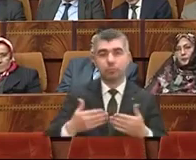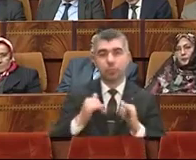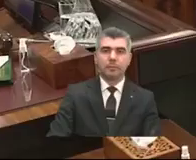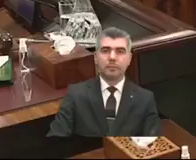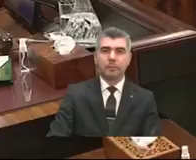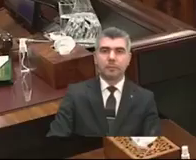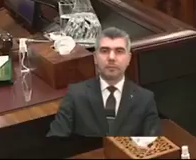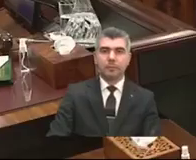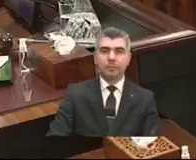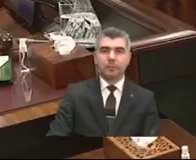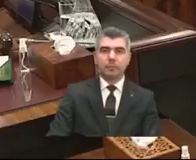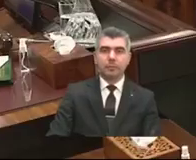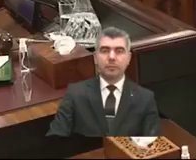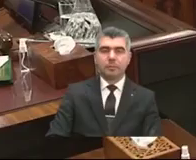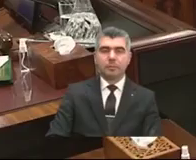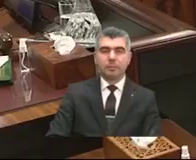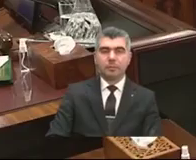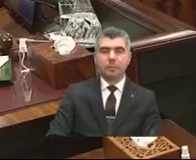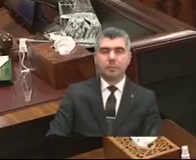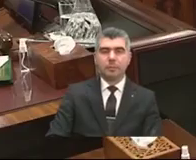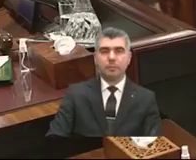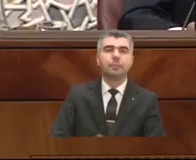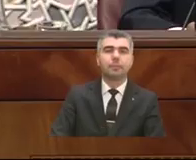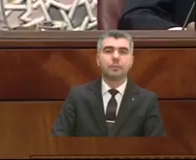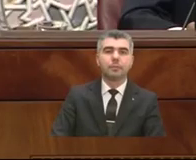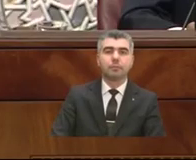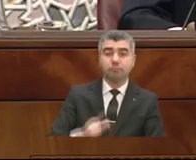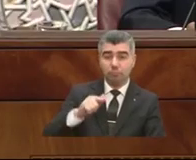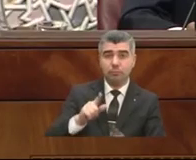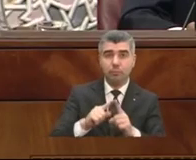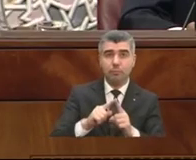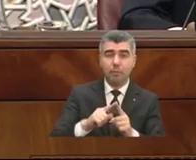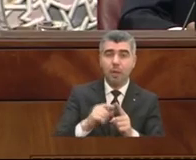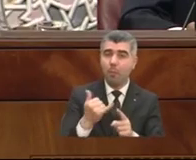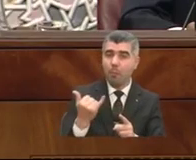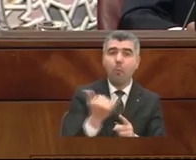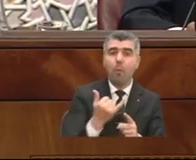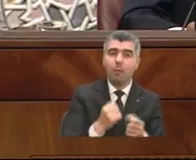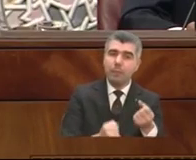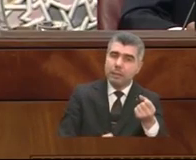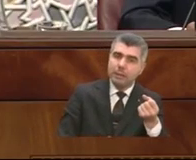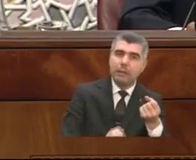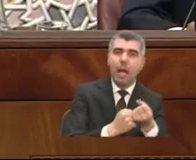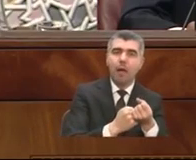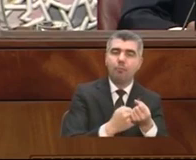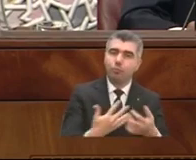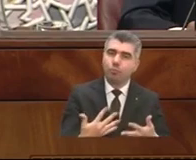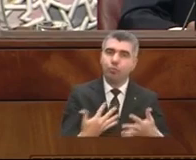والسلم الإقليمي والدولي، ويعتبر ركيزة استقرار ودعامة لحسن